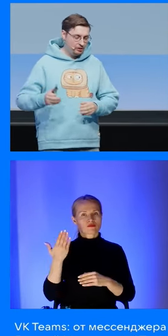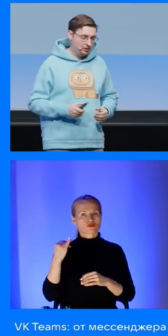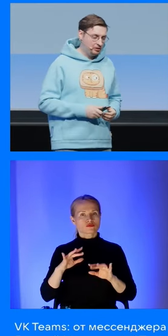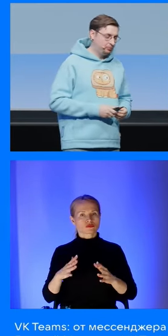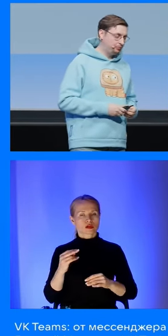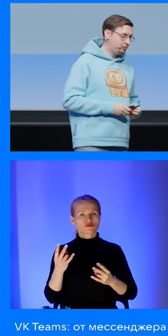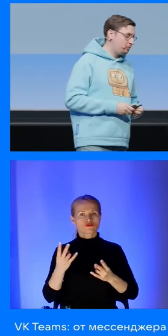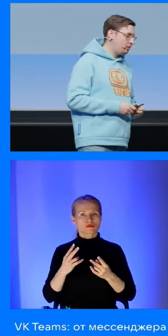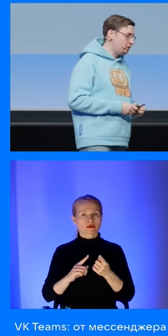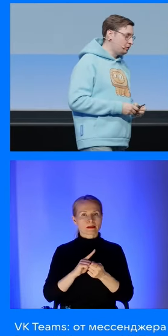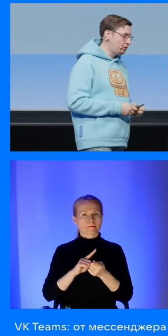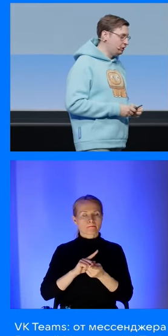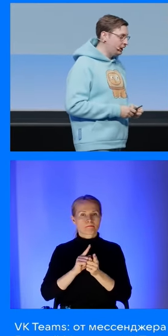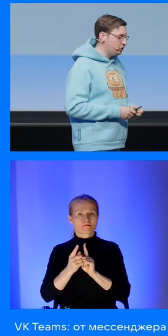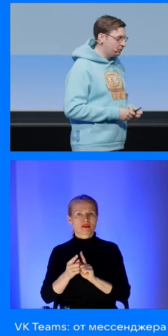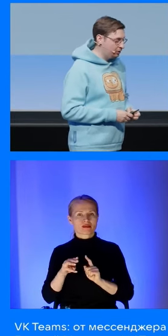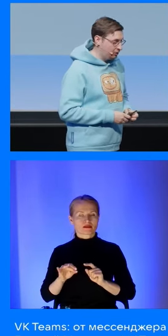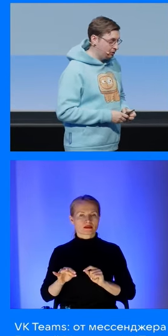перенести